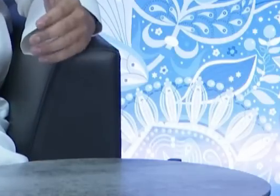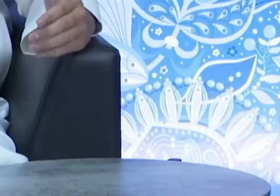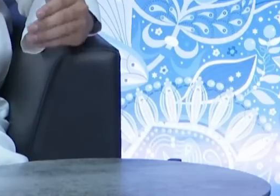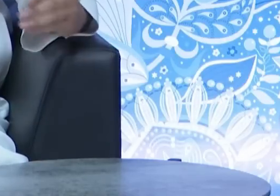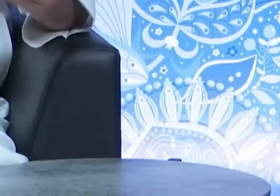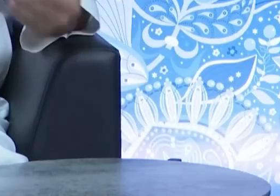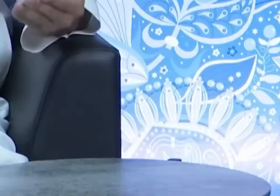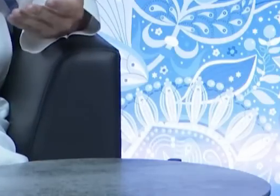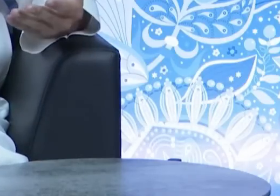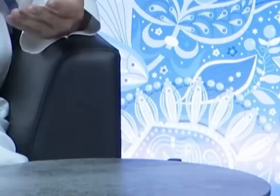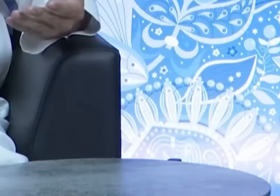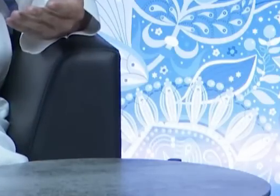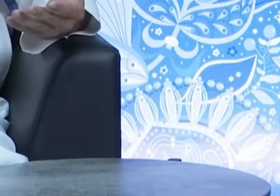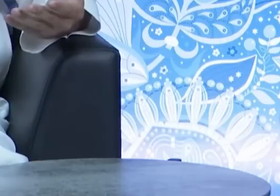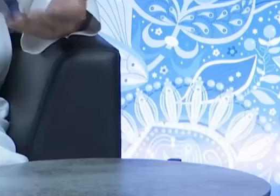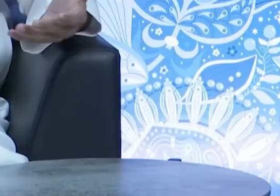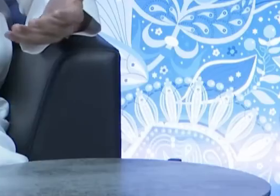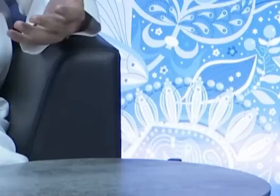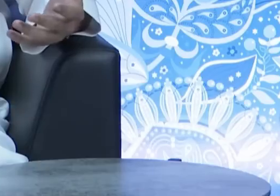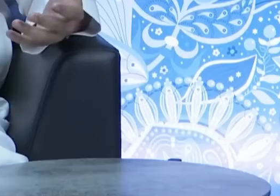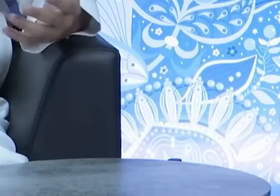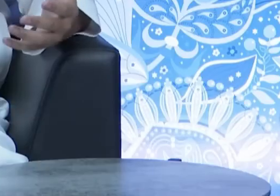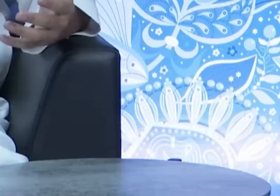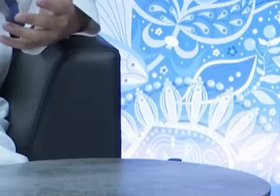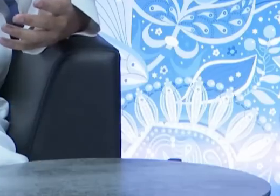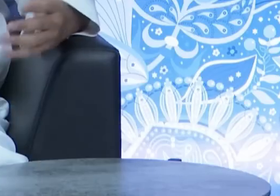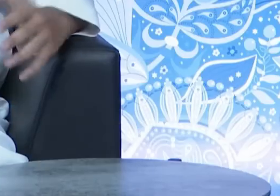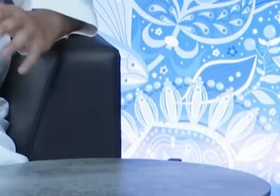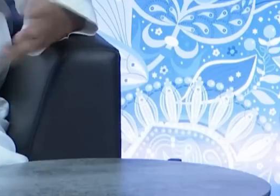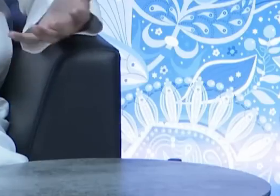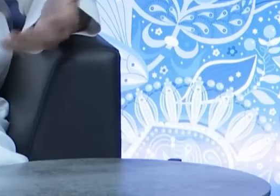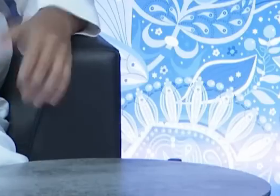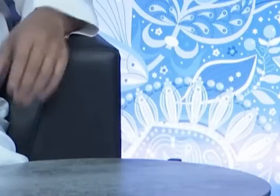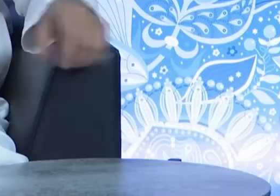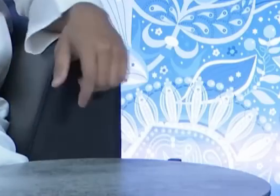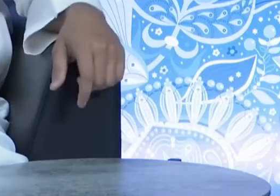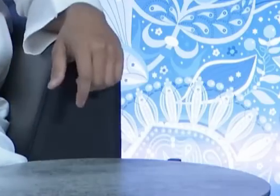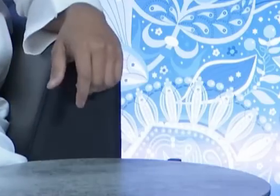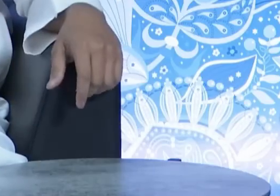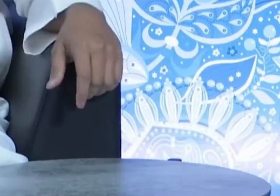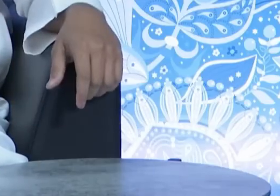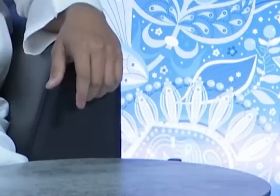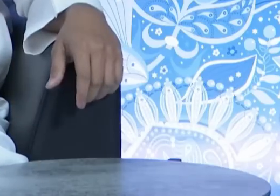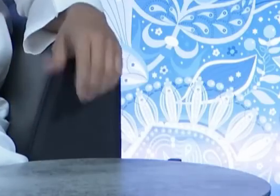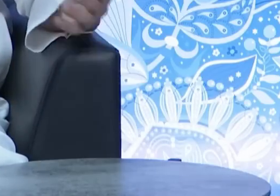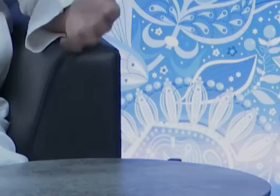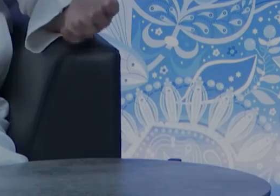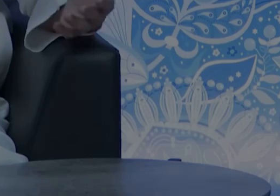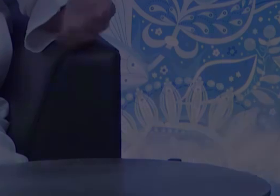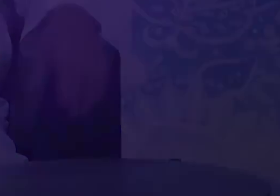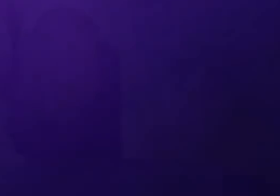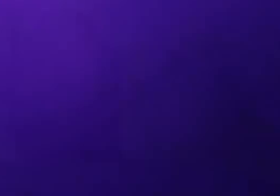itu adalah tanda tapi sebenarnya tidak dia bukan itu pengalaman masing-masing yang berbeda